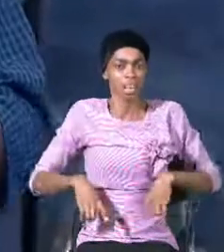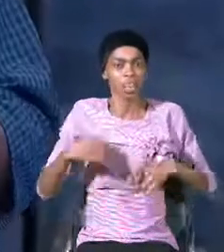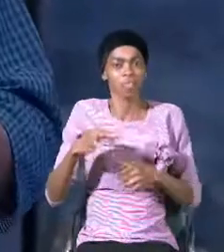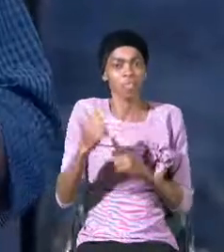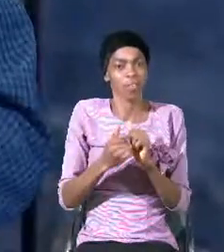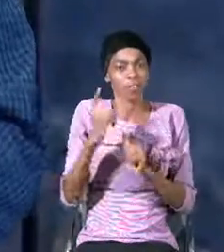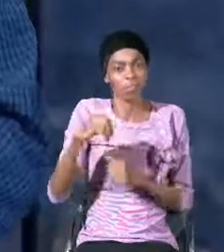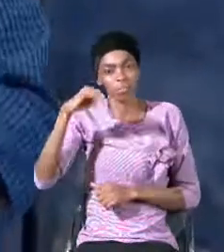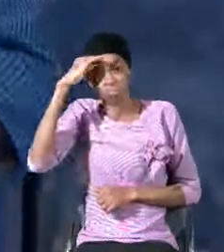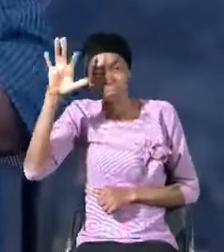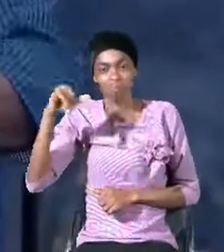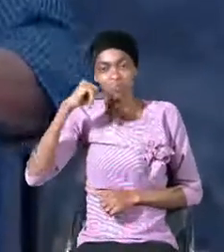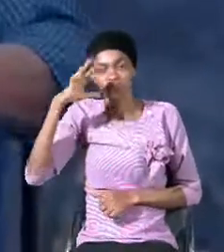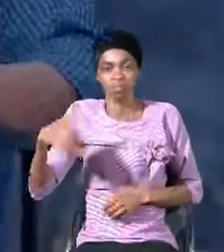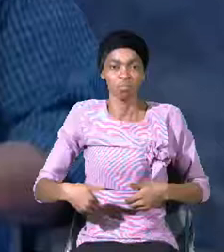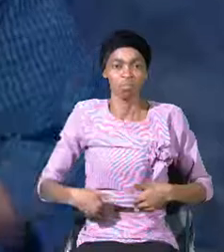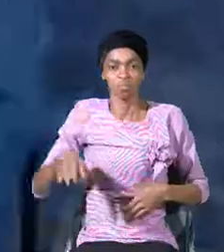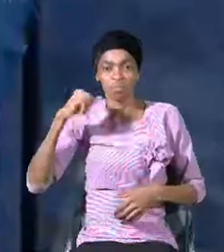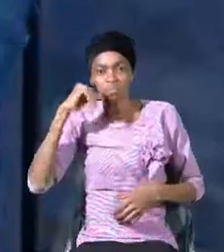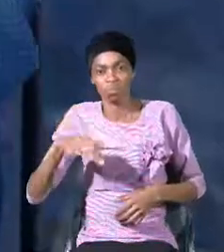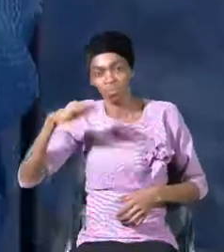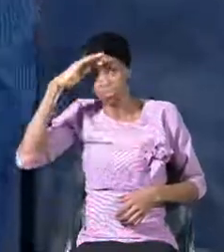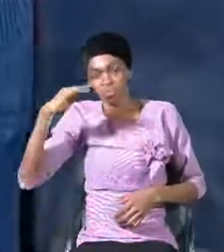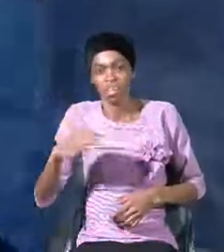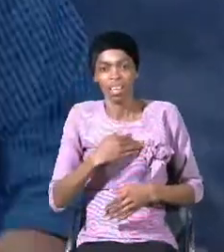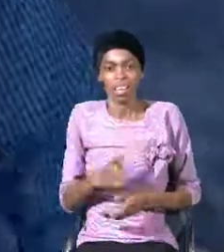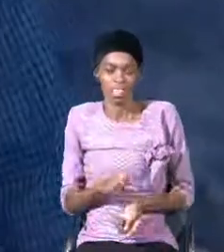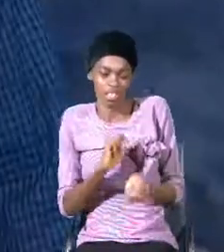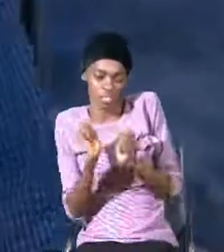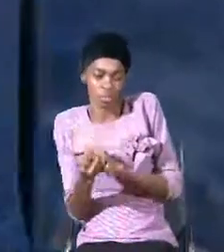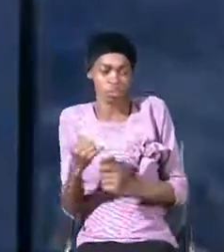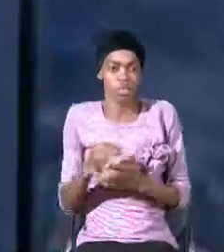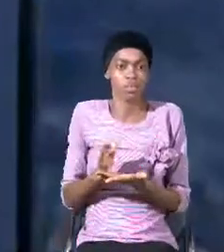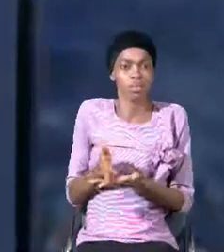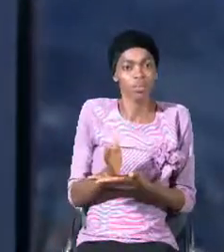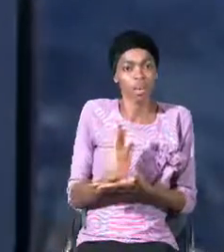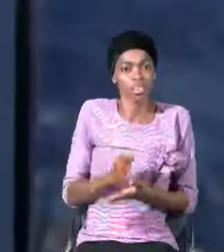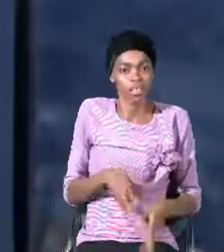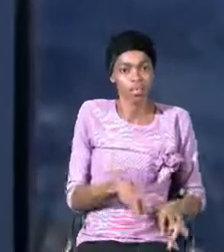qui peut prendre la vie de tout le monde et la transformer.